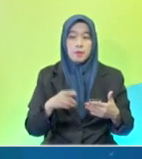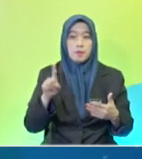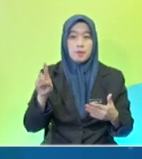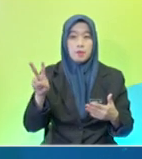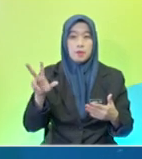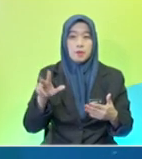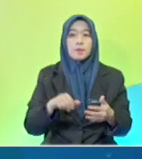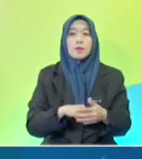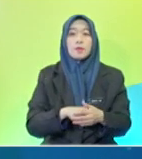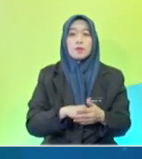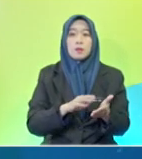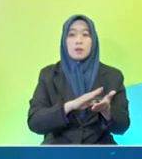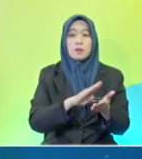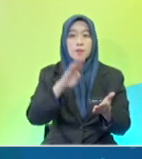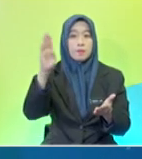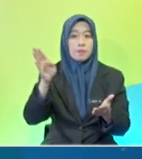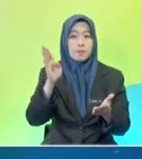dua, tiga. Bismillah.